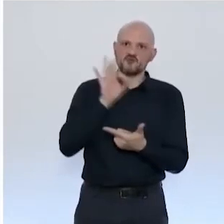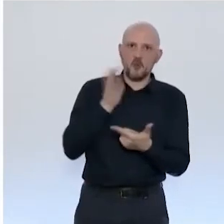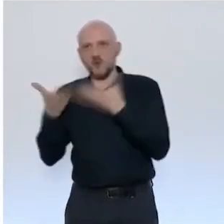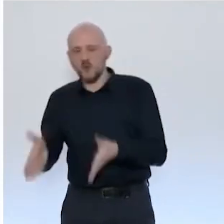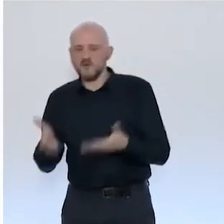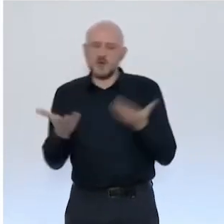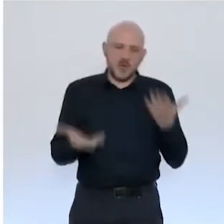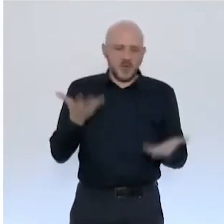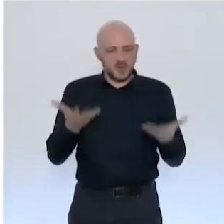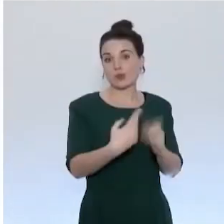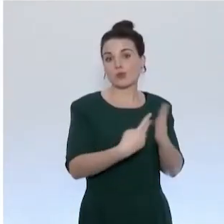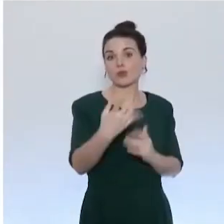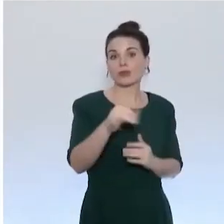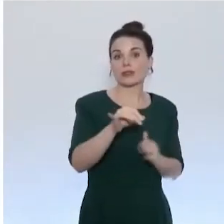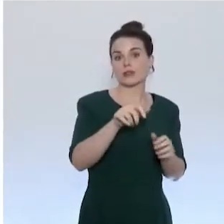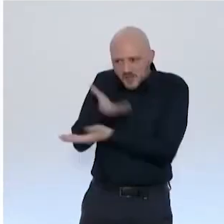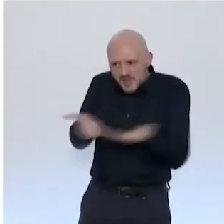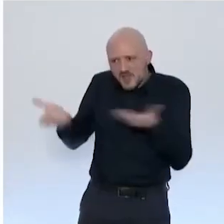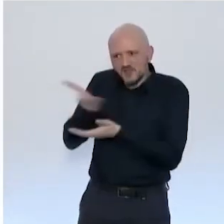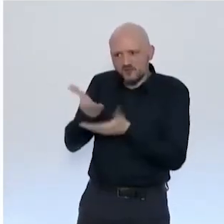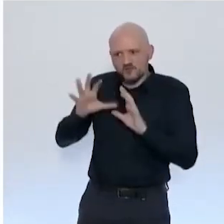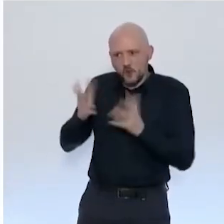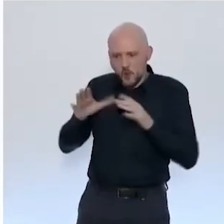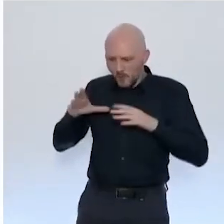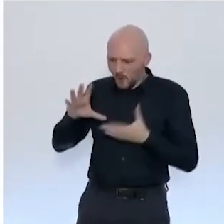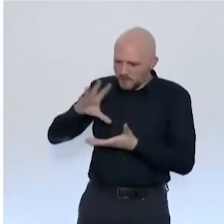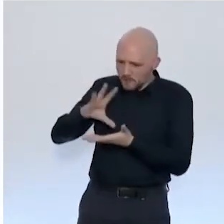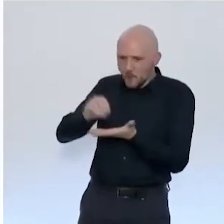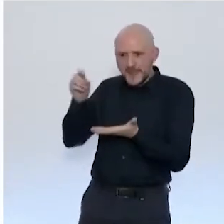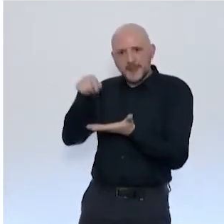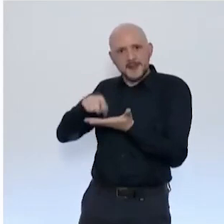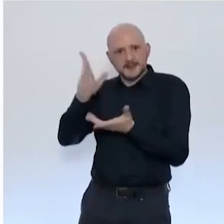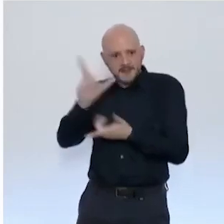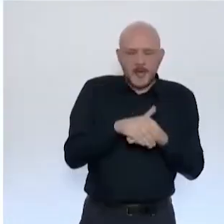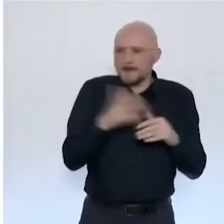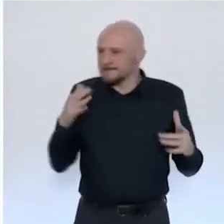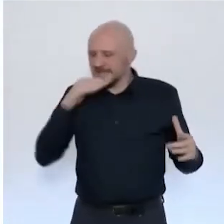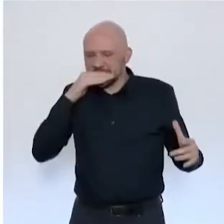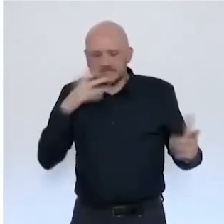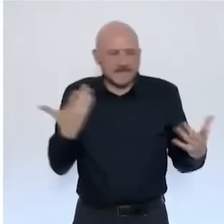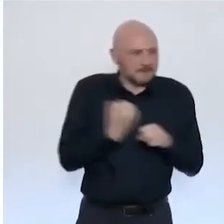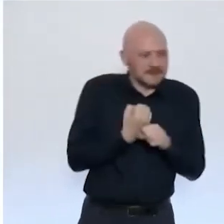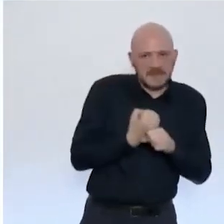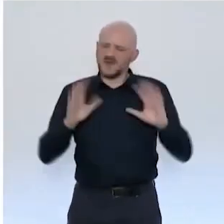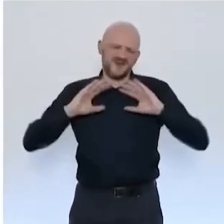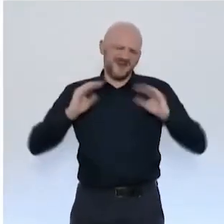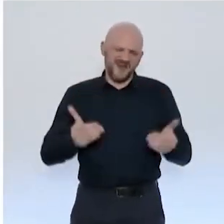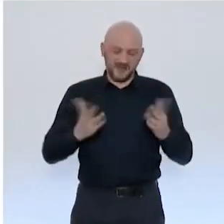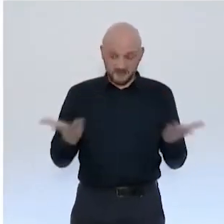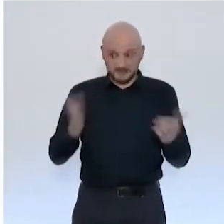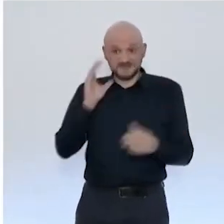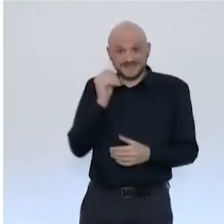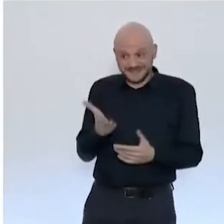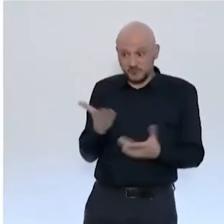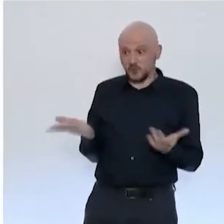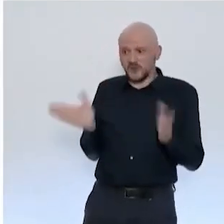essentiel. Théâtre. Global. Ah, culture. Oui. Bien sûr, oui. Ouais, bien vu, hein. Oui, enfin,